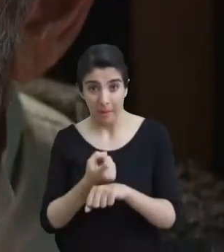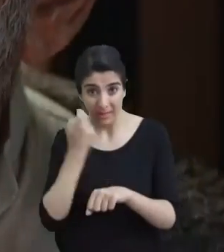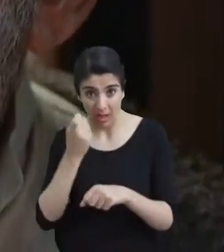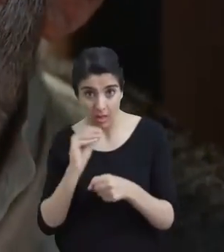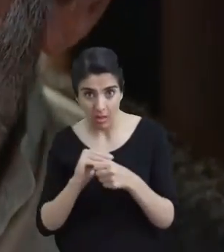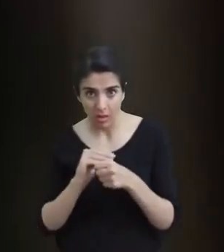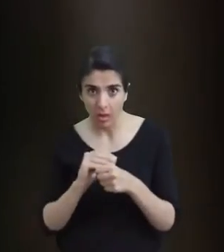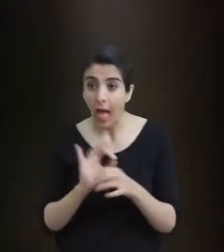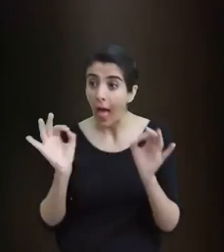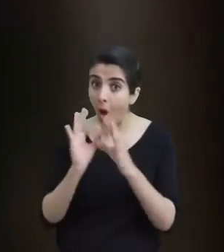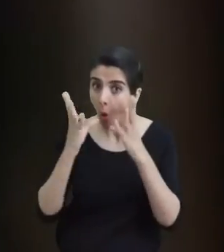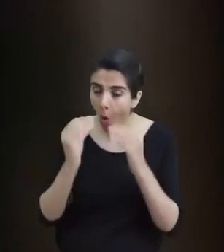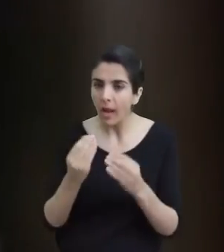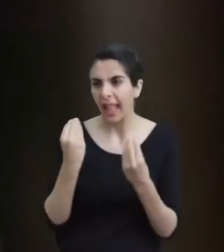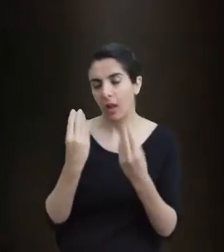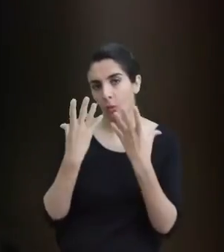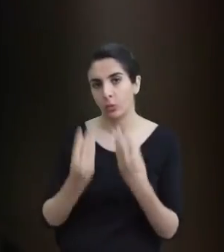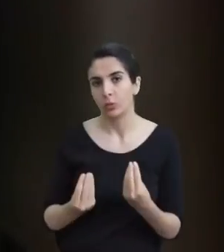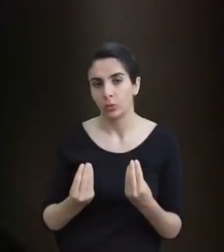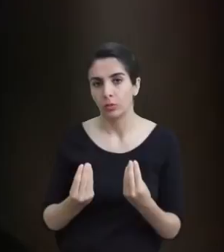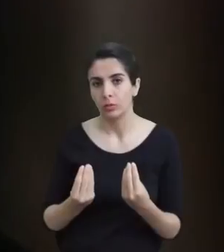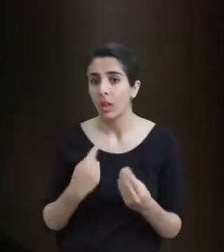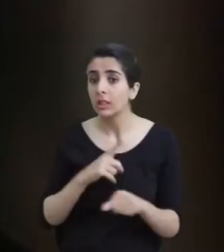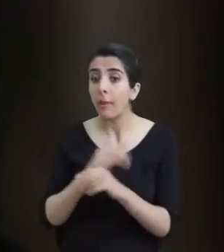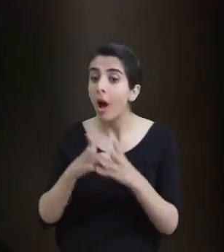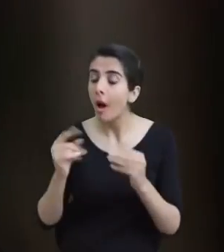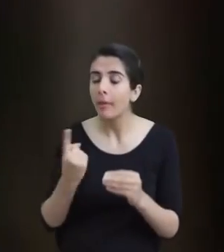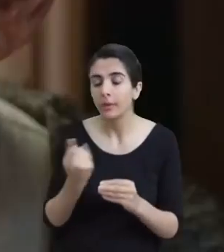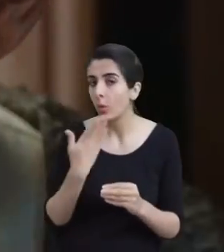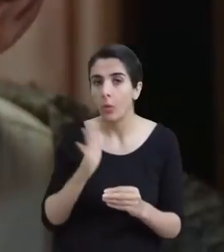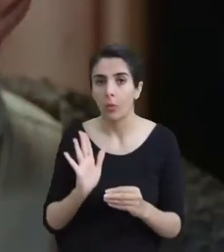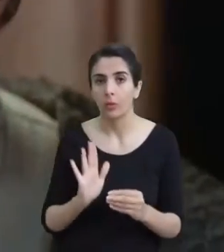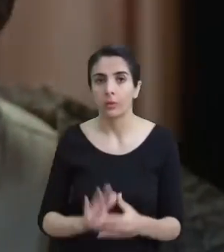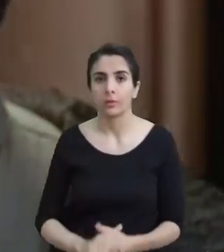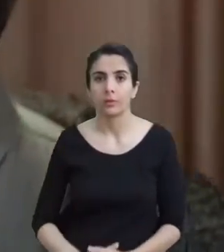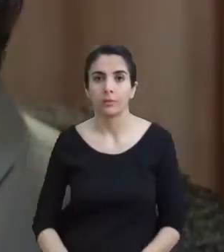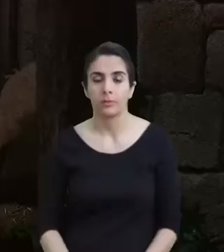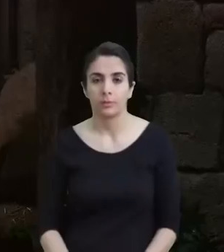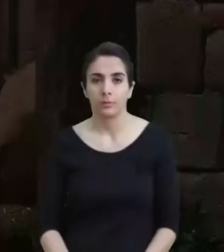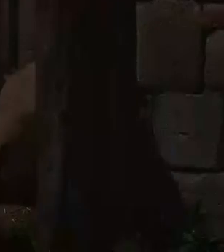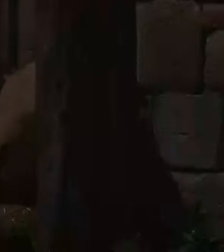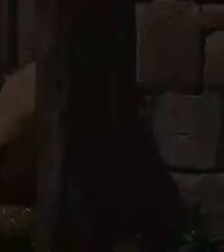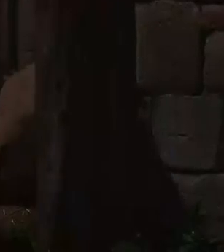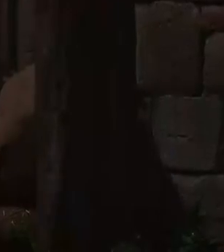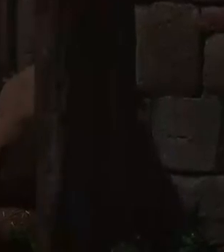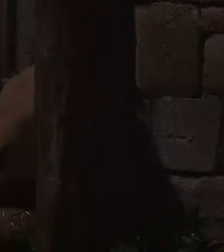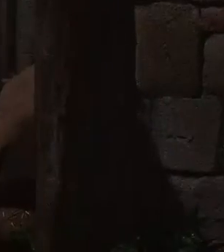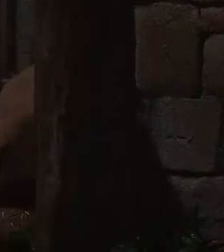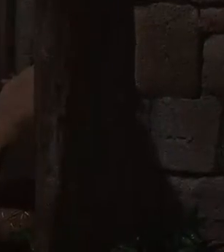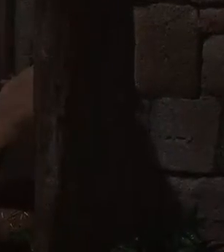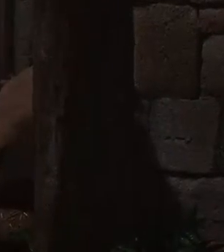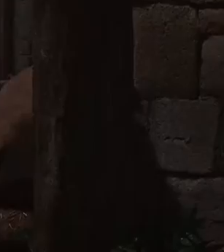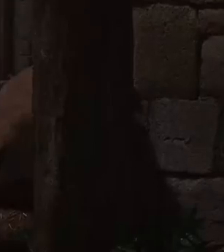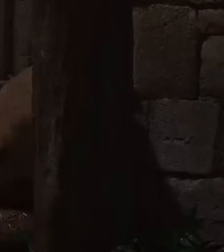Bir saat içinde. Ne kadar erken, o kadar iyi. Kaybedecek vakit yok. Hamdi yüzünü içeri döndü. Üzerinde